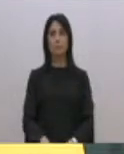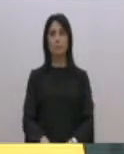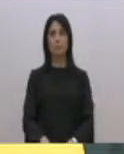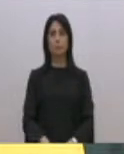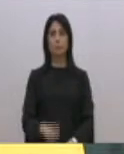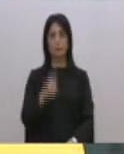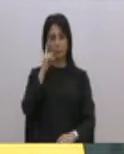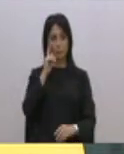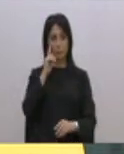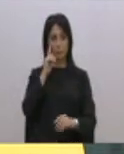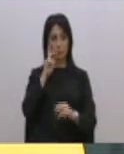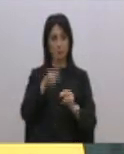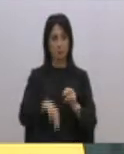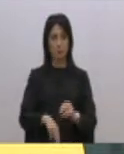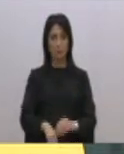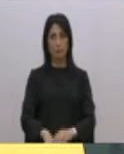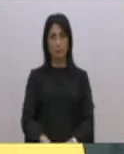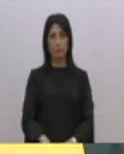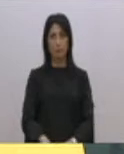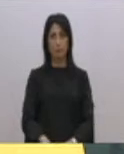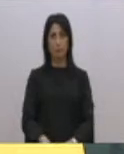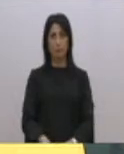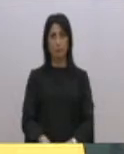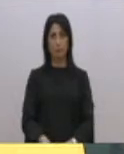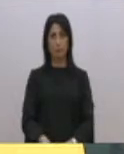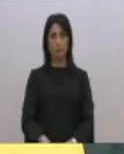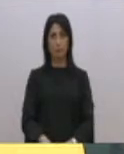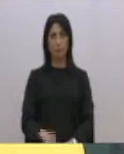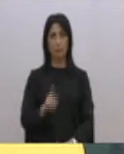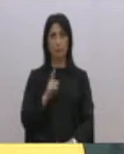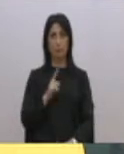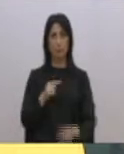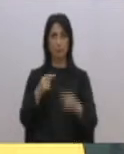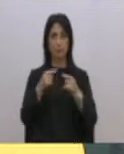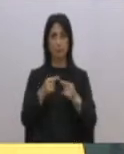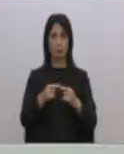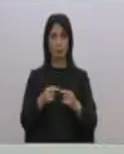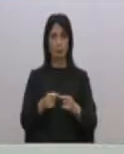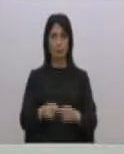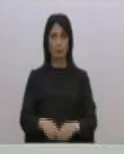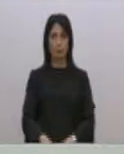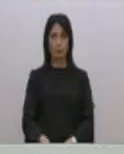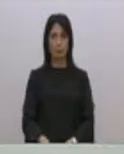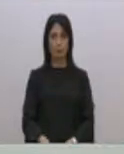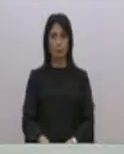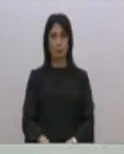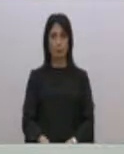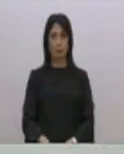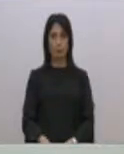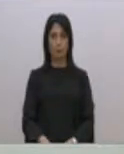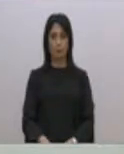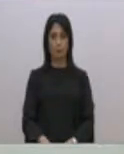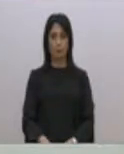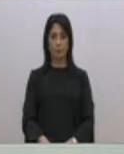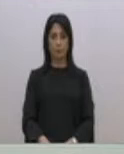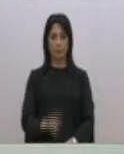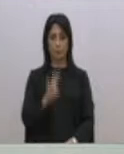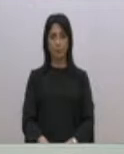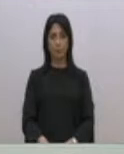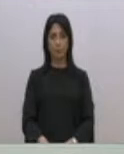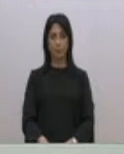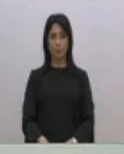მე მგონი ეს იყო კითხვები, დაბალოდები, დაზუსტებებს. ალბათ დაზუსტებებს ეტარიო